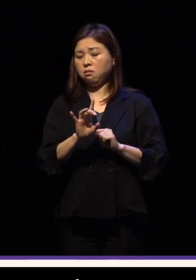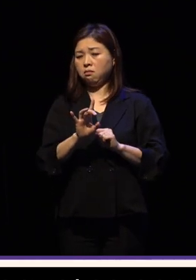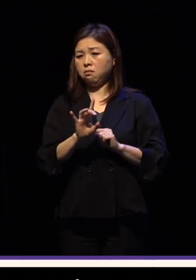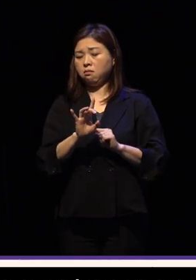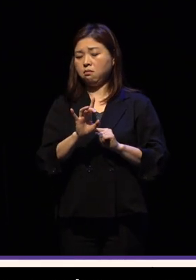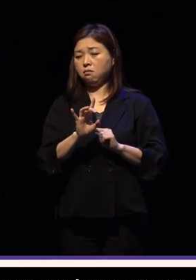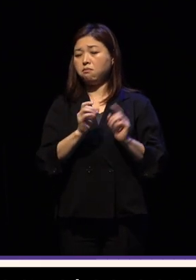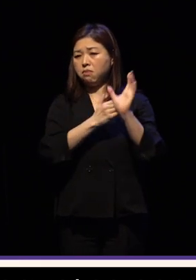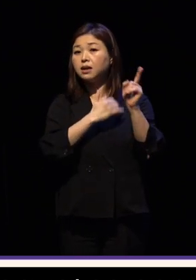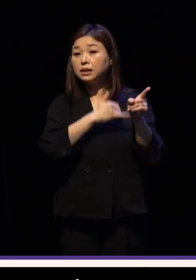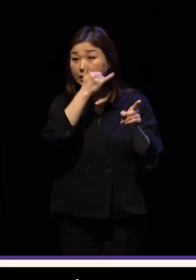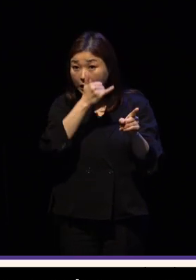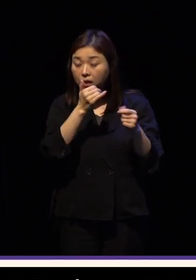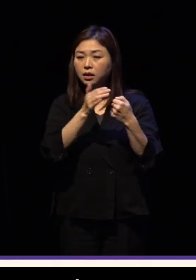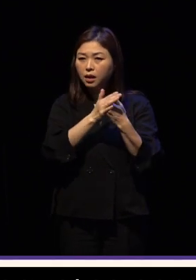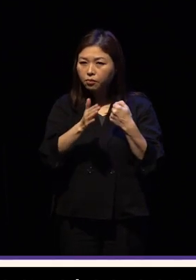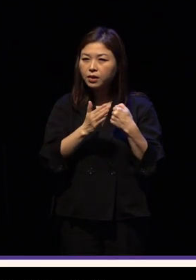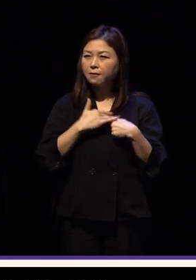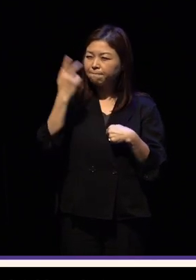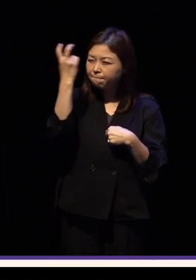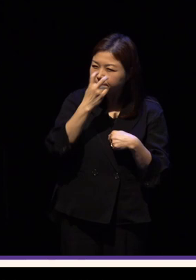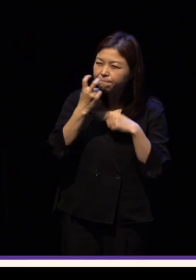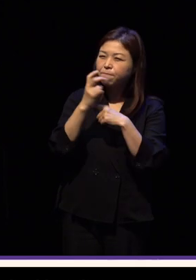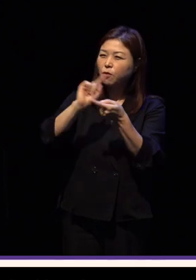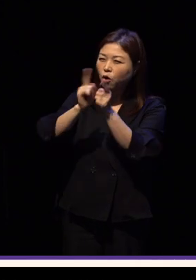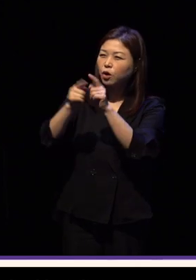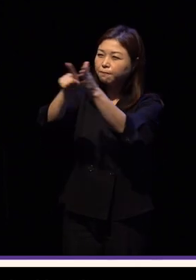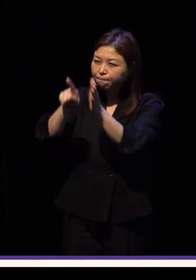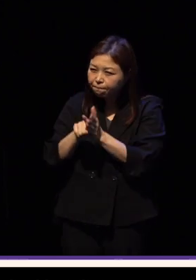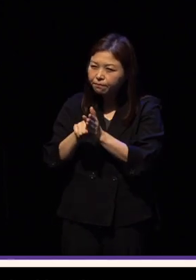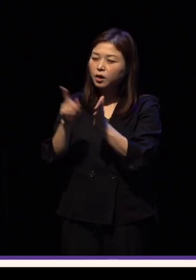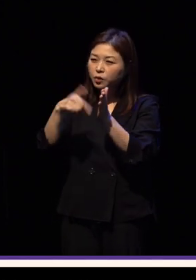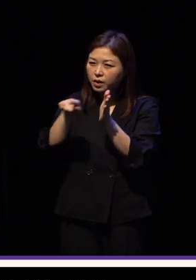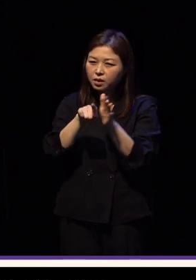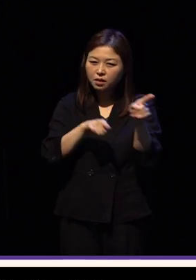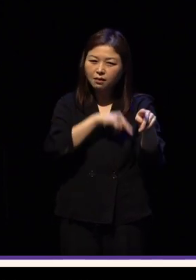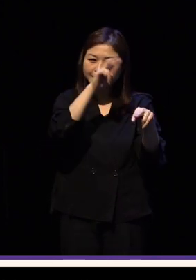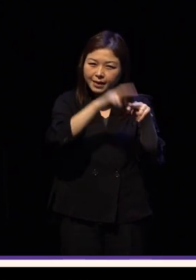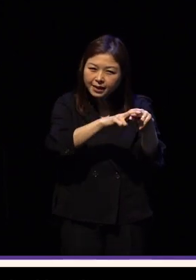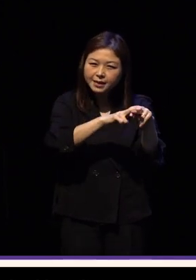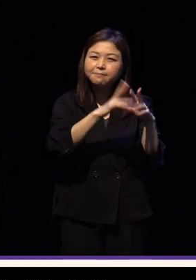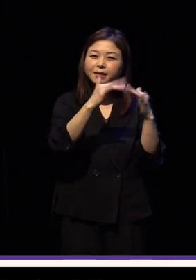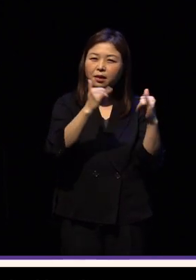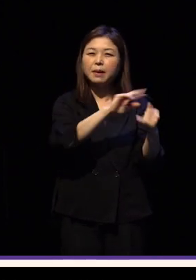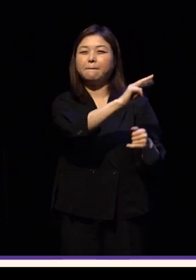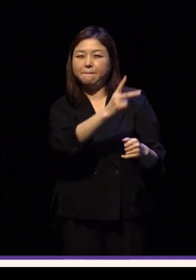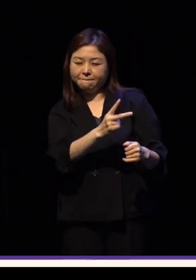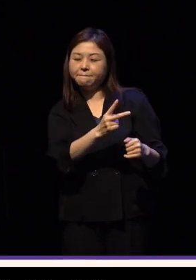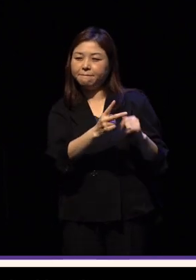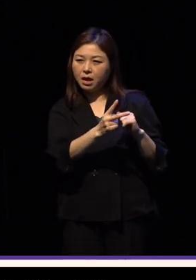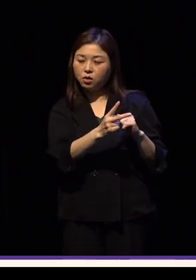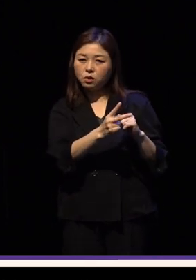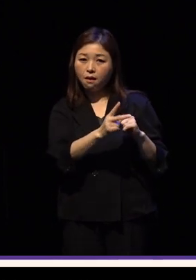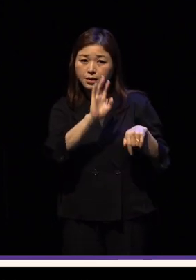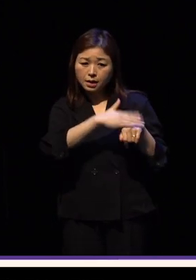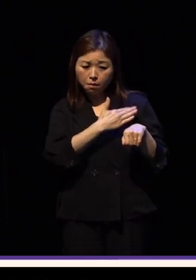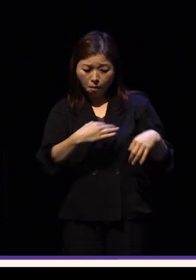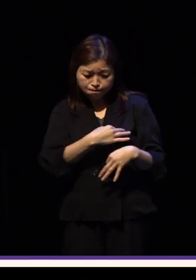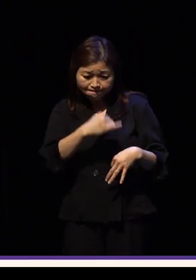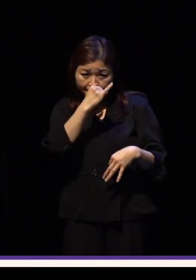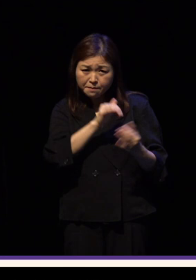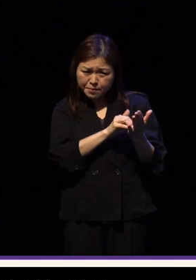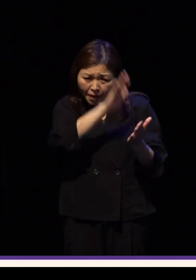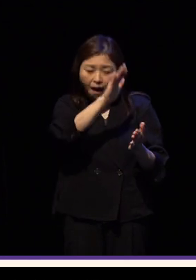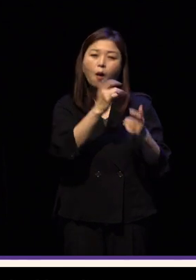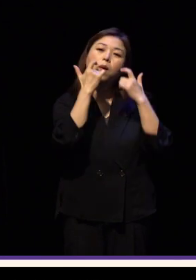부분들은 과감하게 정비를 하겠다 하는 말씀을 드리고요. 과감하게 아예 퇴출을 시키려고 합니다.